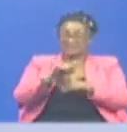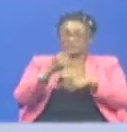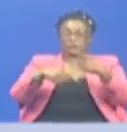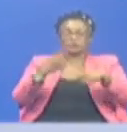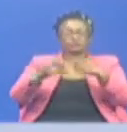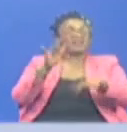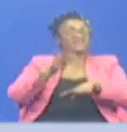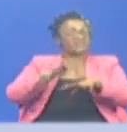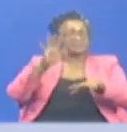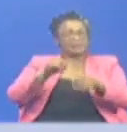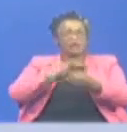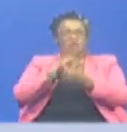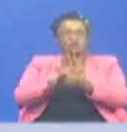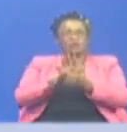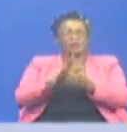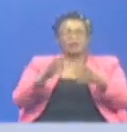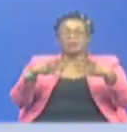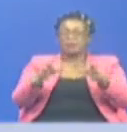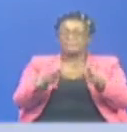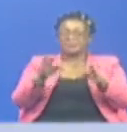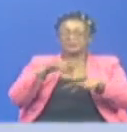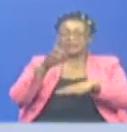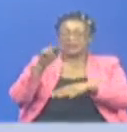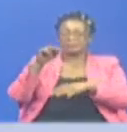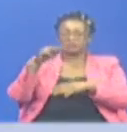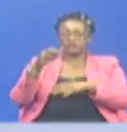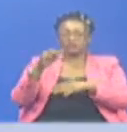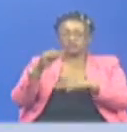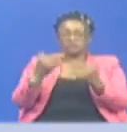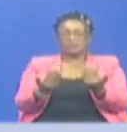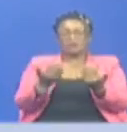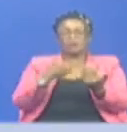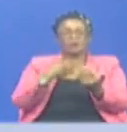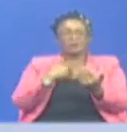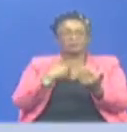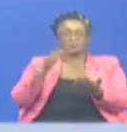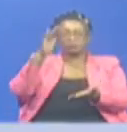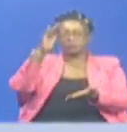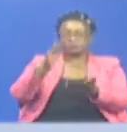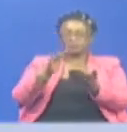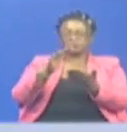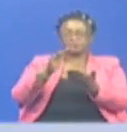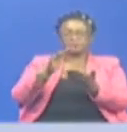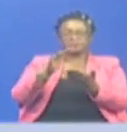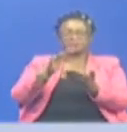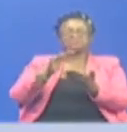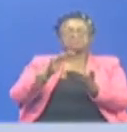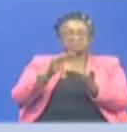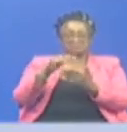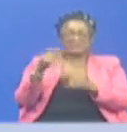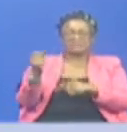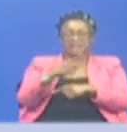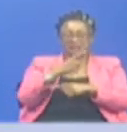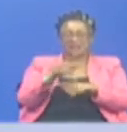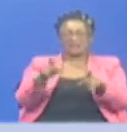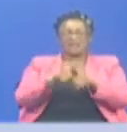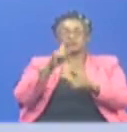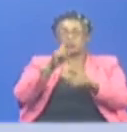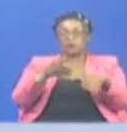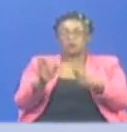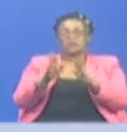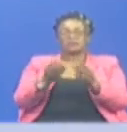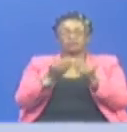ya janga la corona, kampuni ya Nation Media Group sasa imechukua hatua ya kupunguza mzigo wa mshahara kama njia mojawapo za